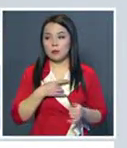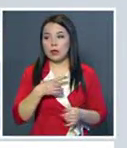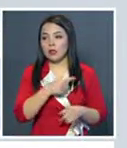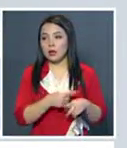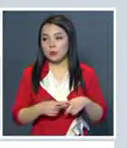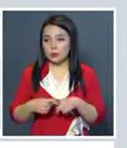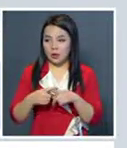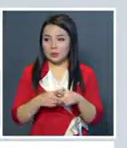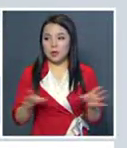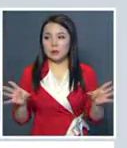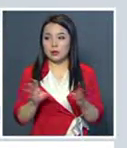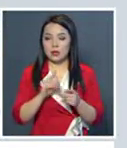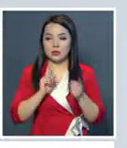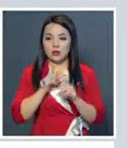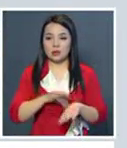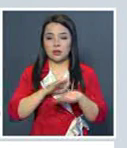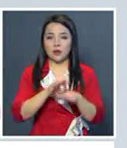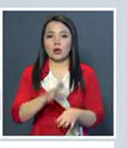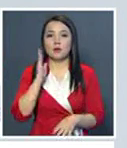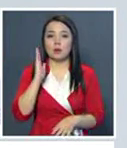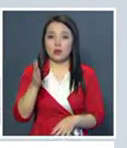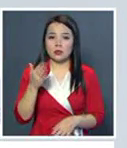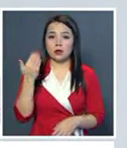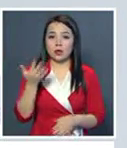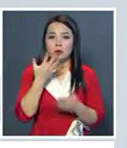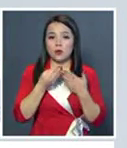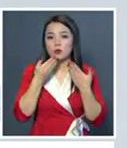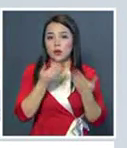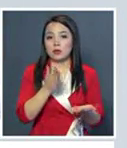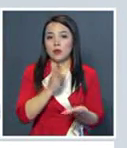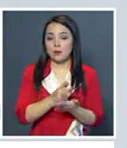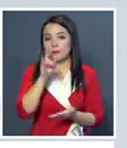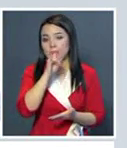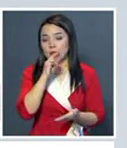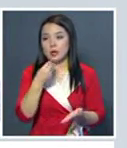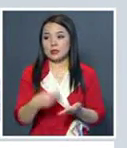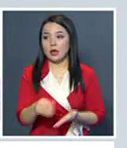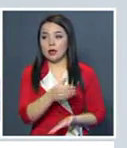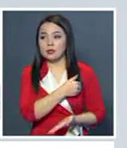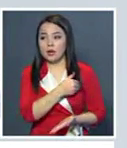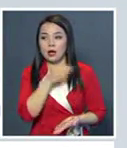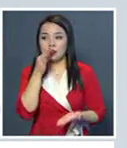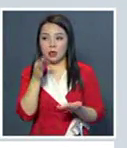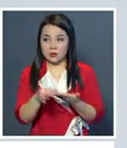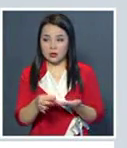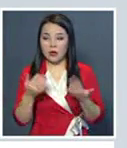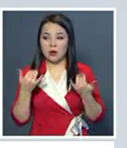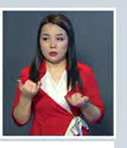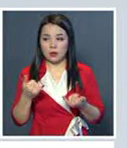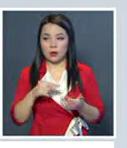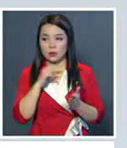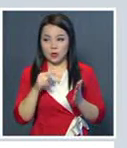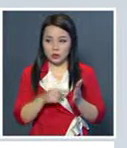Беларусьпен талқылап жатырмыз. Өздері олар сұрап жатыр. Бензинді сатып алайық деп сіздерден. Сондықтан бұл